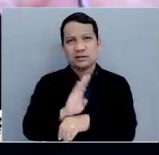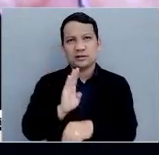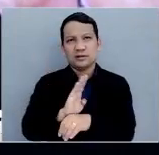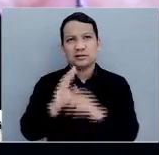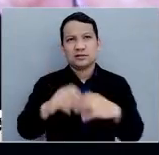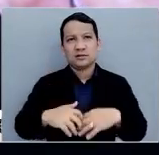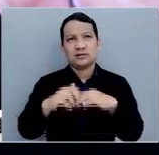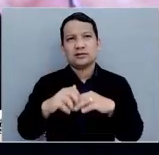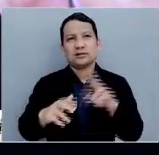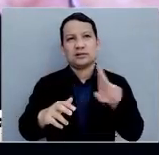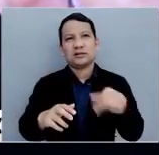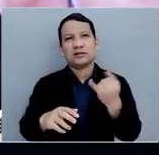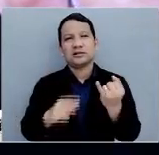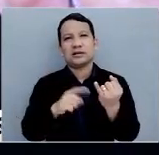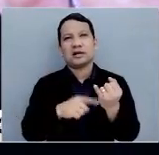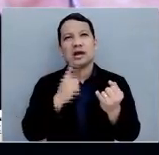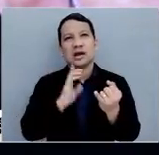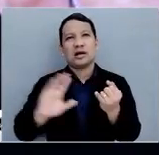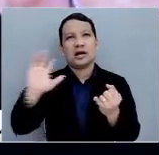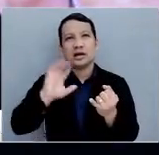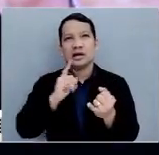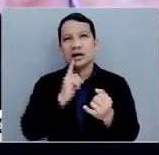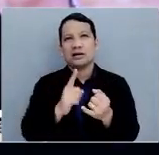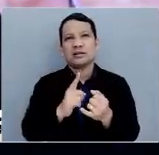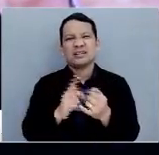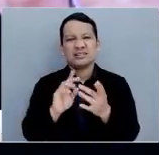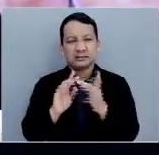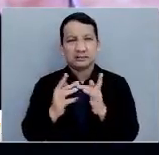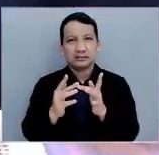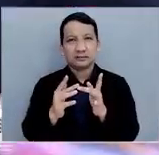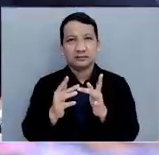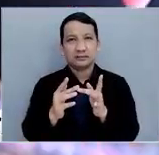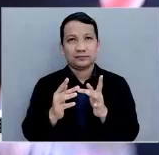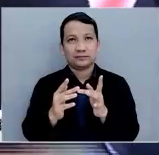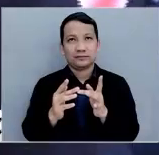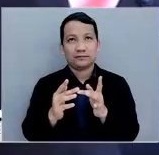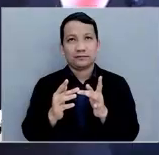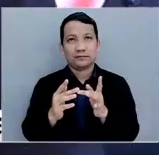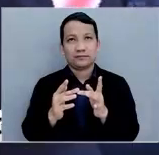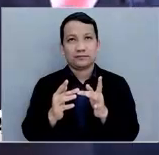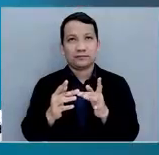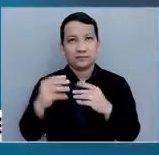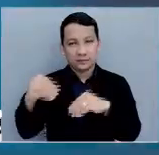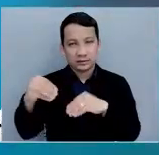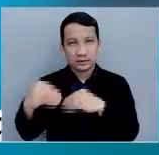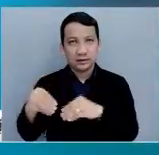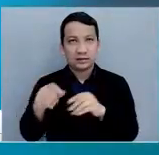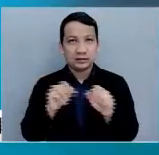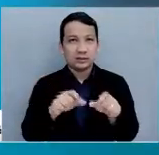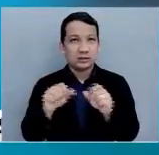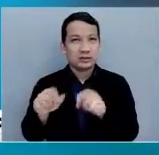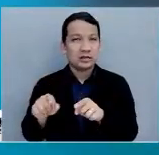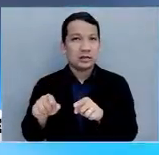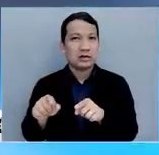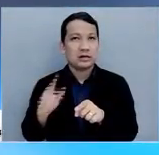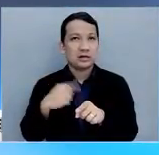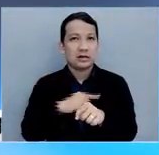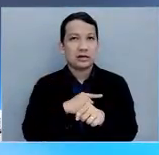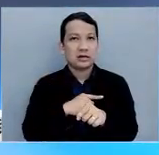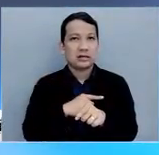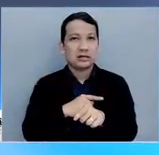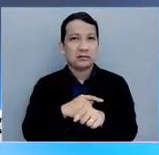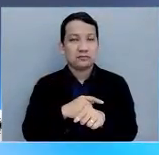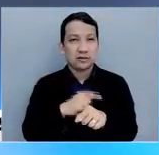RJ? Dati po kasi sir, sa online lang ako eh. Sa market po, nagtitinda ako ng mga